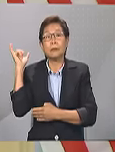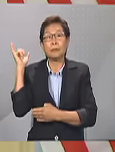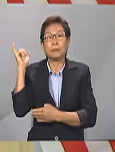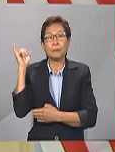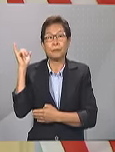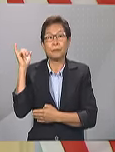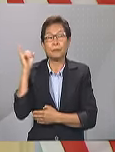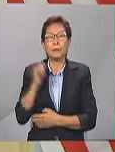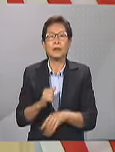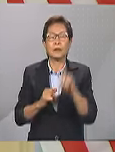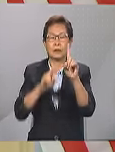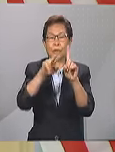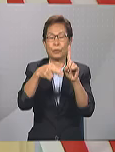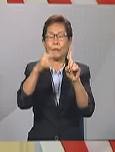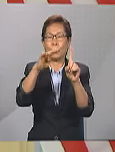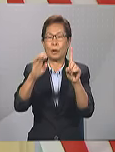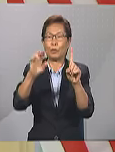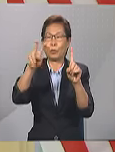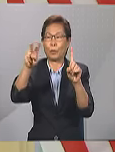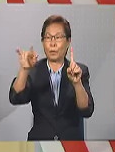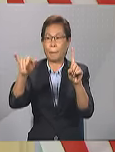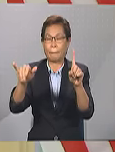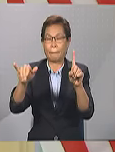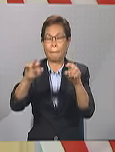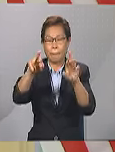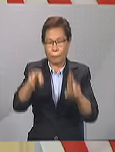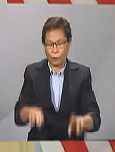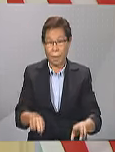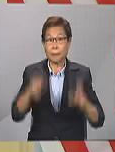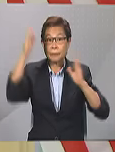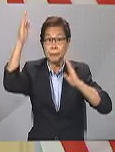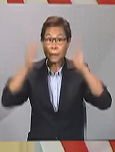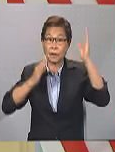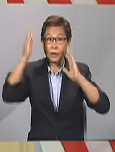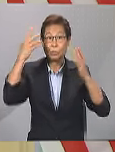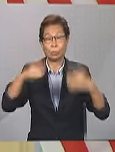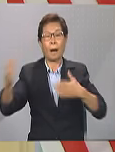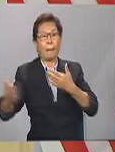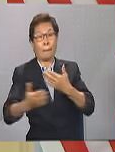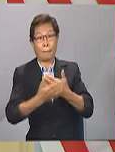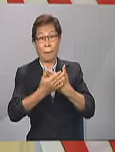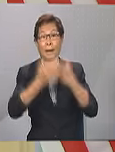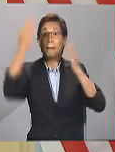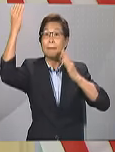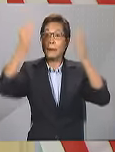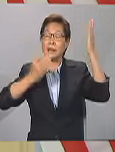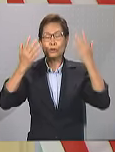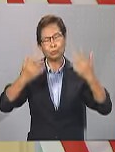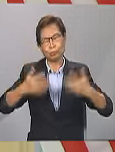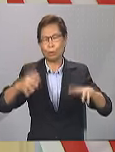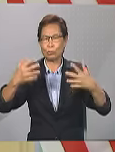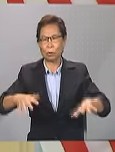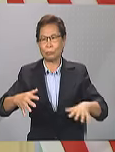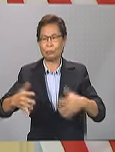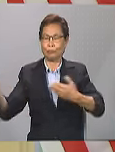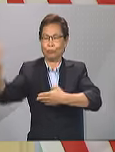seramai 1426 rakyat Mesir telah pulang ke tanah air dan telah di